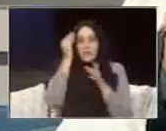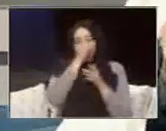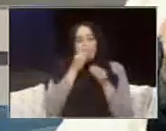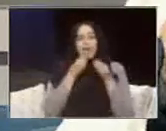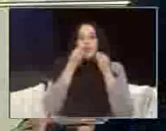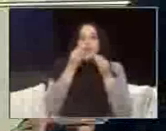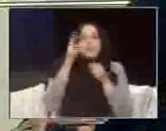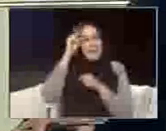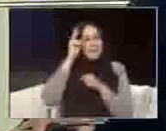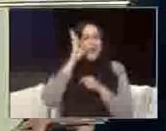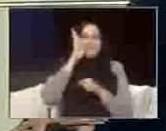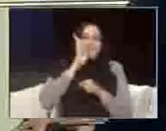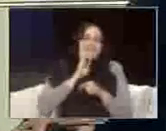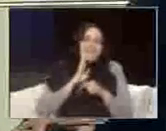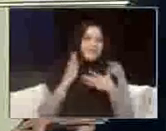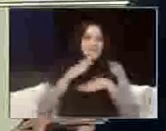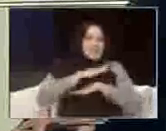يعطوا له طفل